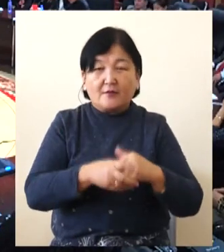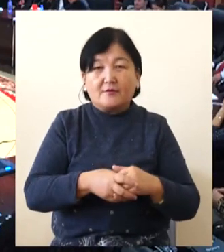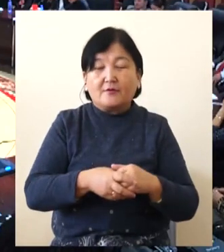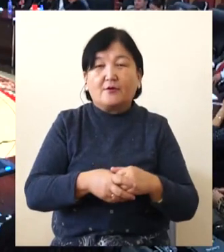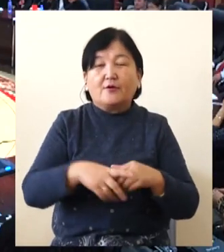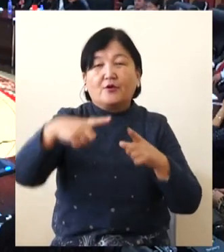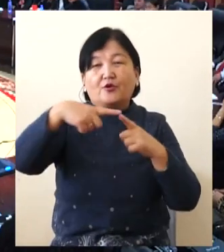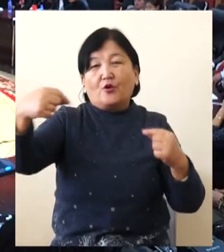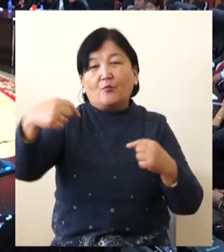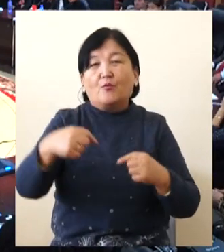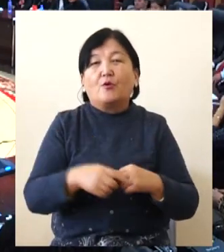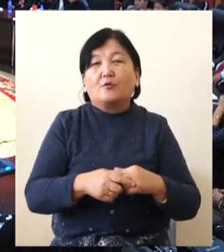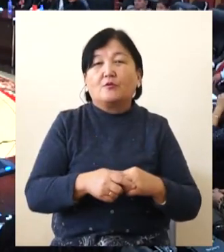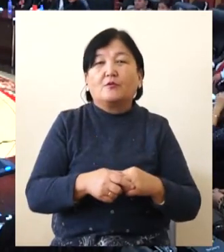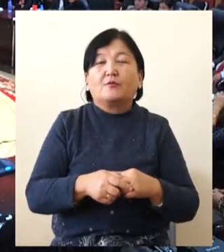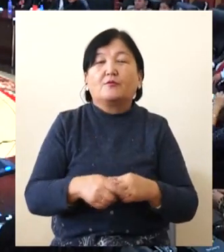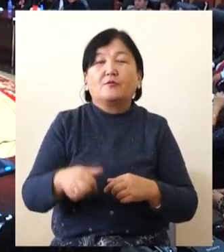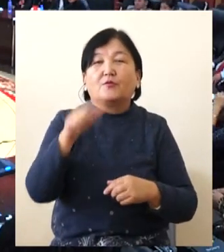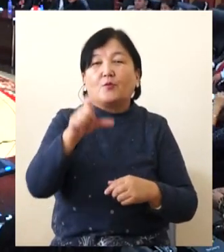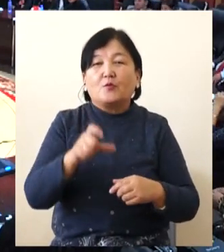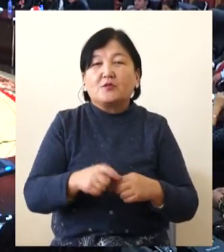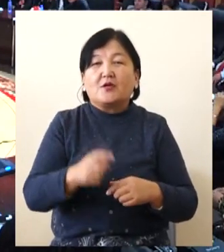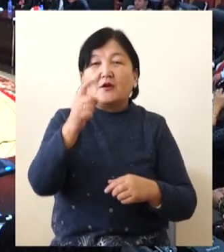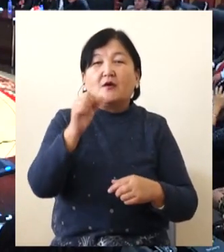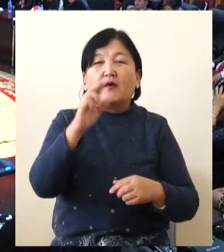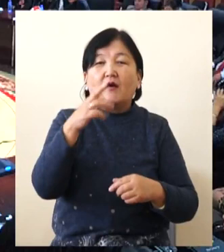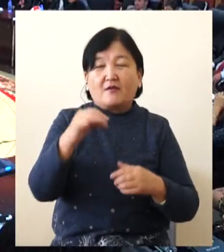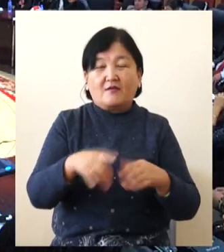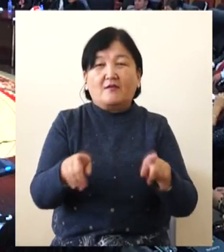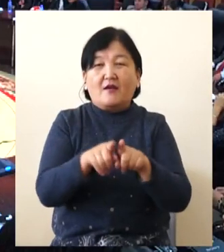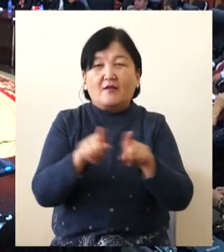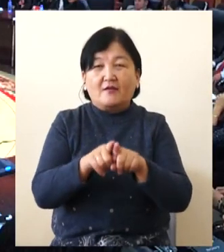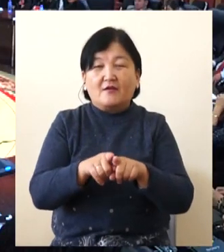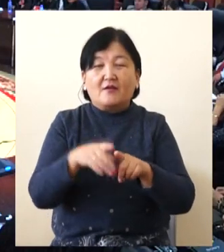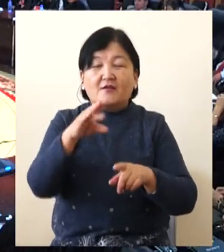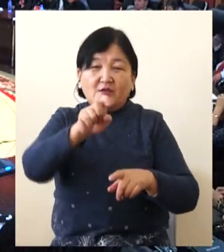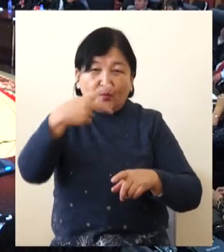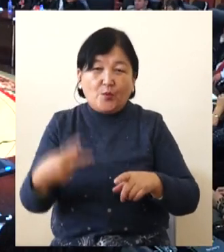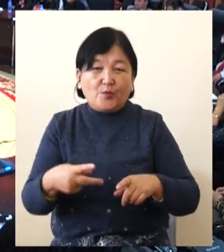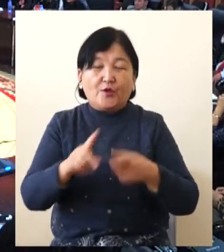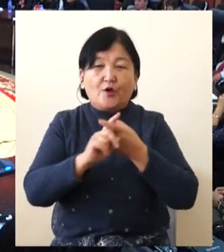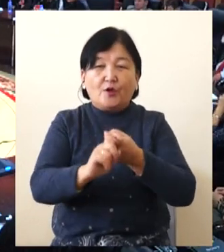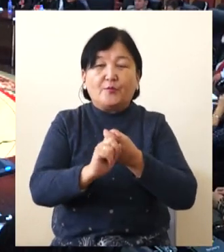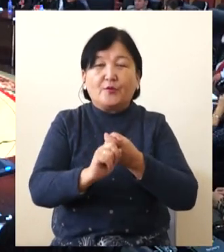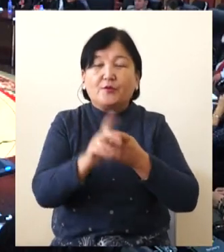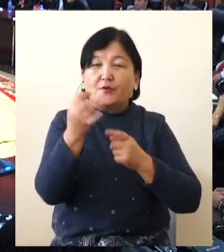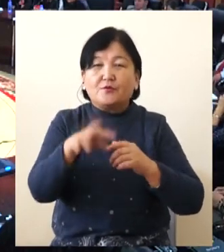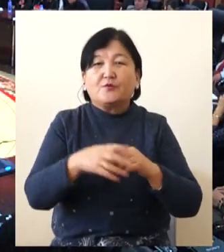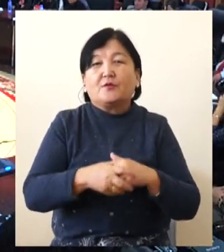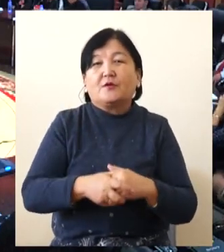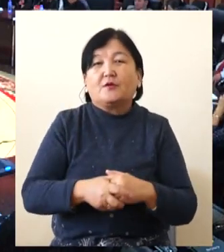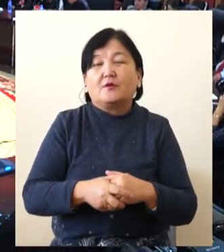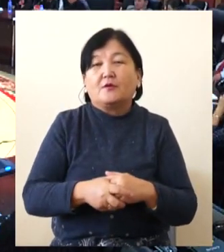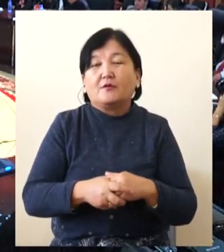банкны авахгүй бол сарч одоо баг эрэгтэй карт болсон. Тэгвэр санхүүгийн төлөв хорон болгоо ингээд хэлтүүд яваад байгаа